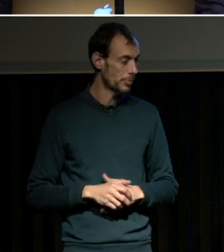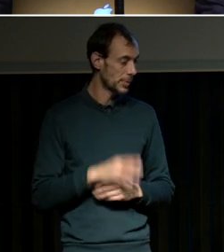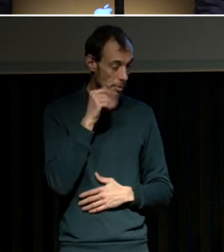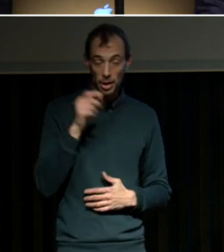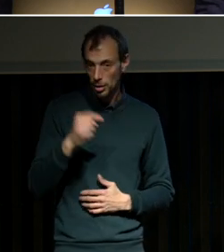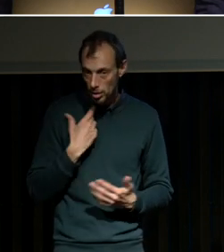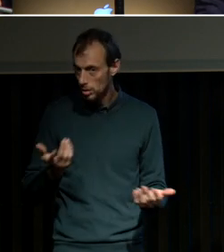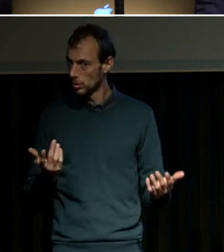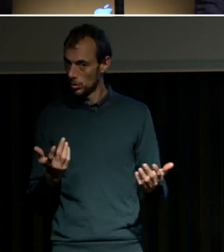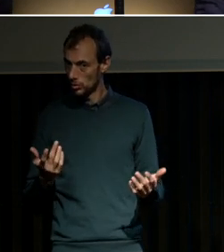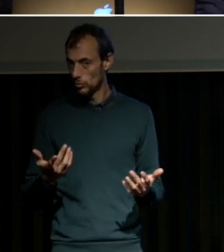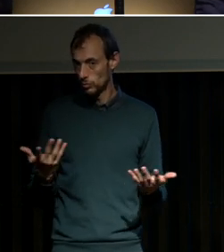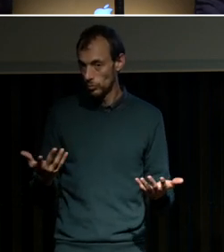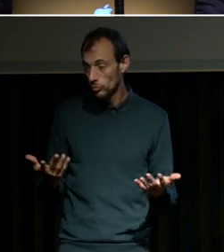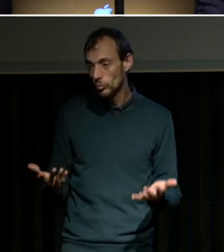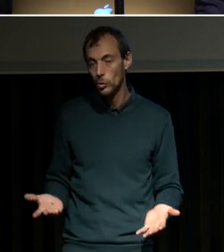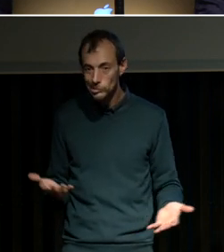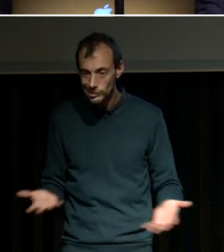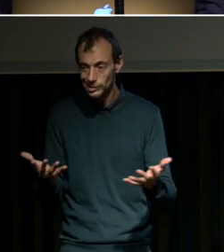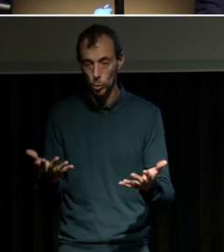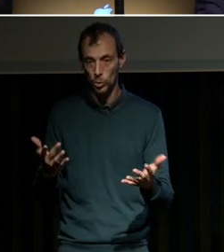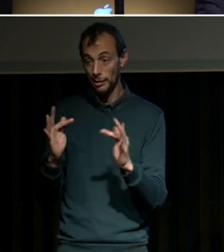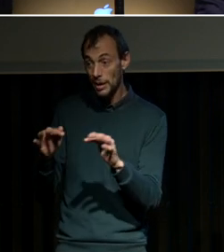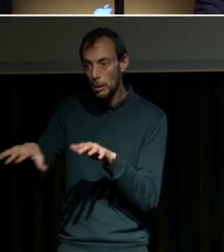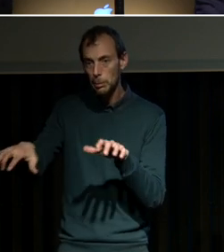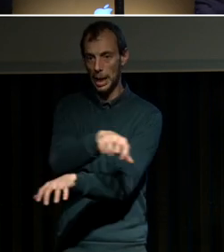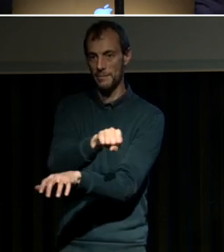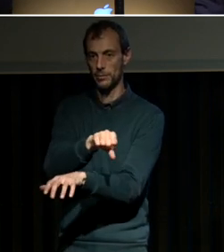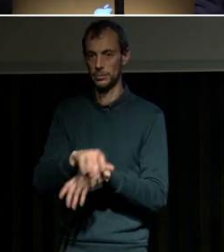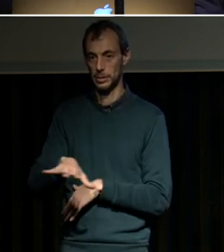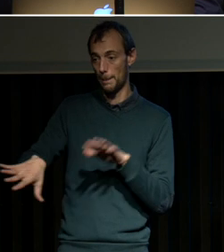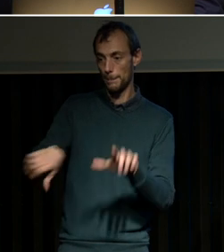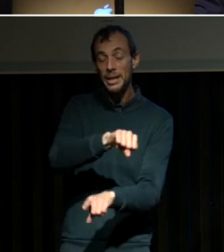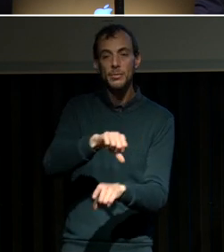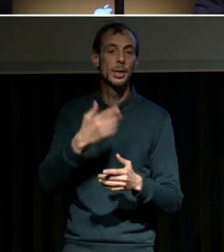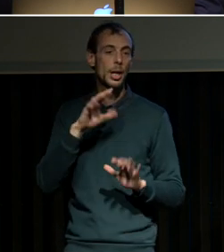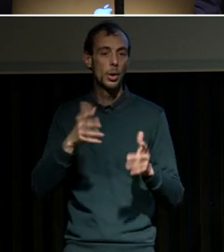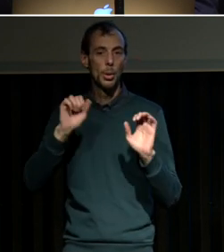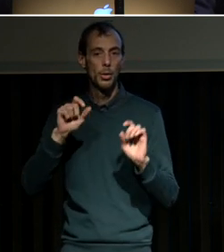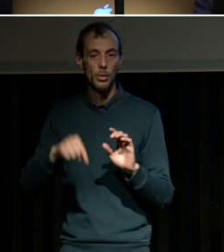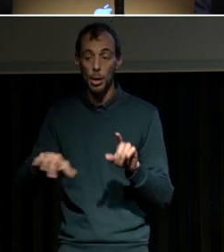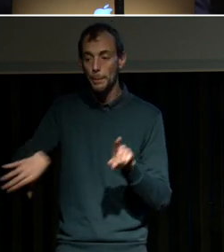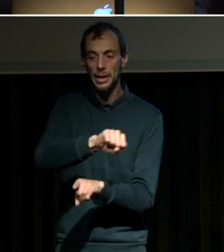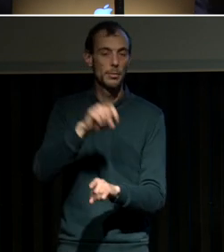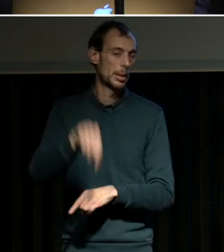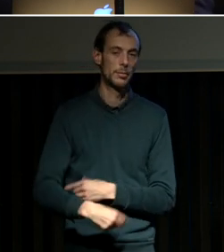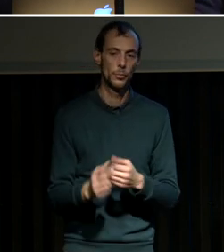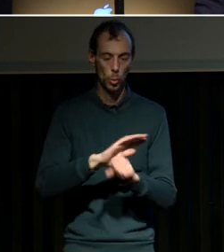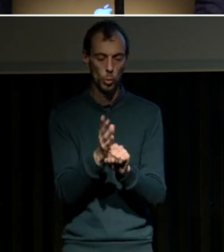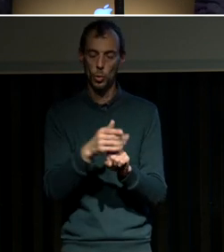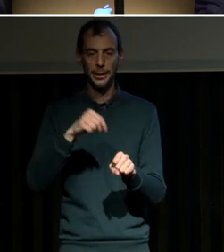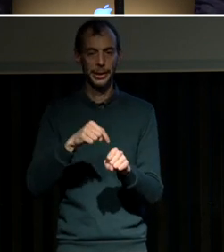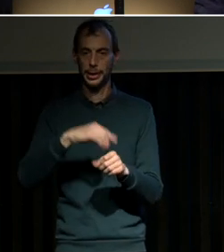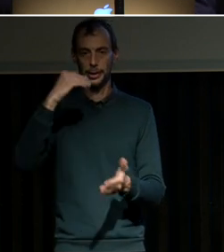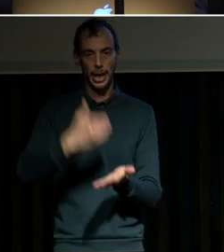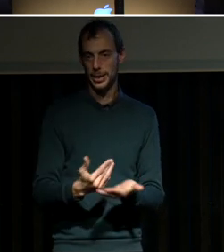pas assez d'organes pour tout le monde, et donc il faut prélever. Pour pouvoir prélever, il faut sortir du Covid. Donc le message, là aussi, c'est qu'il faut se vacciner, parce qu'il n'y a que par